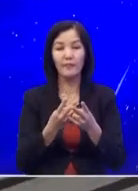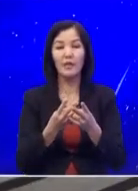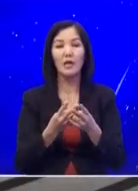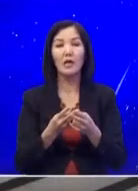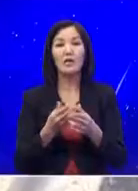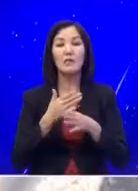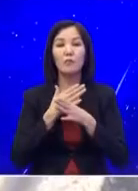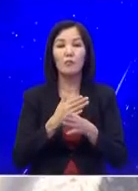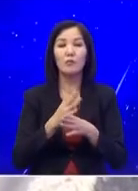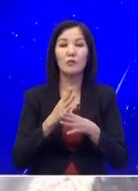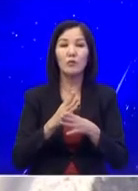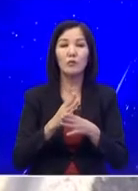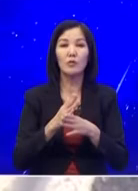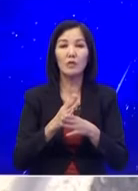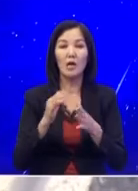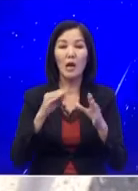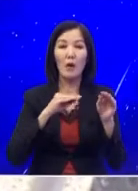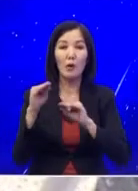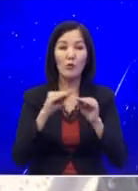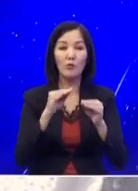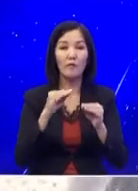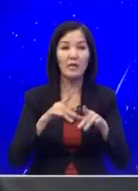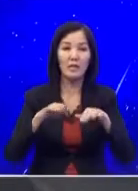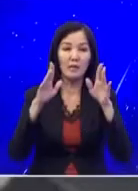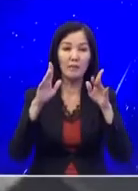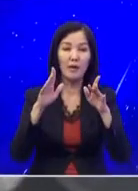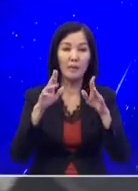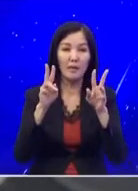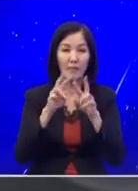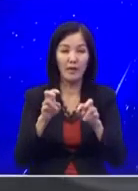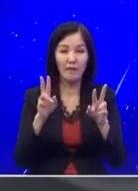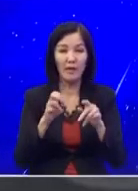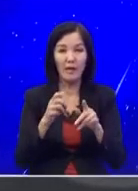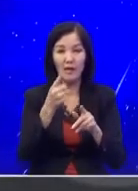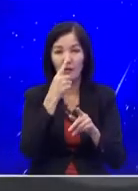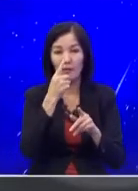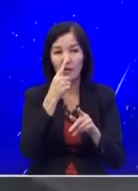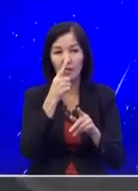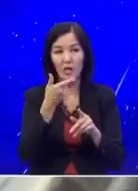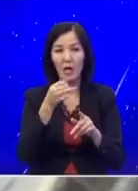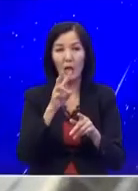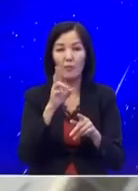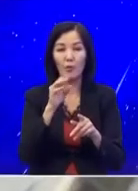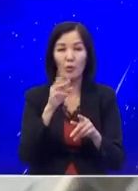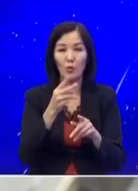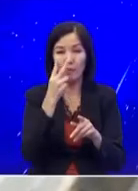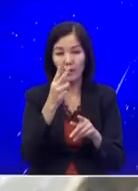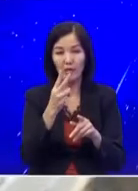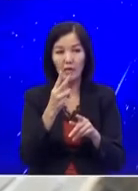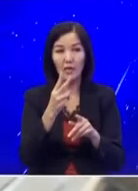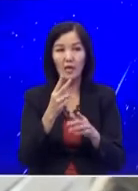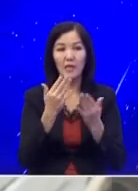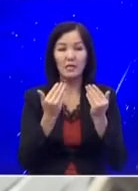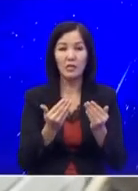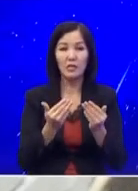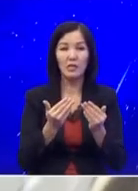при помощи специального оборудования – дымомера. Прибор располагают как можно ближе к выхлопной трубе автомобиля. Показатели затем